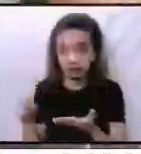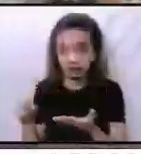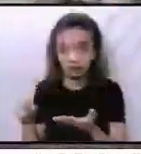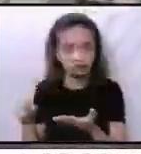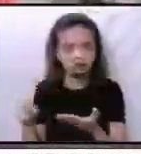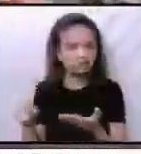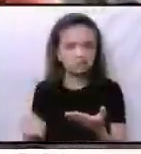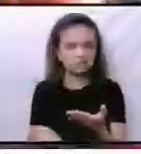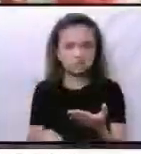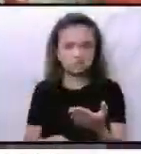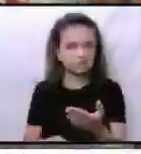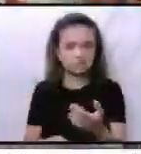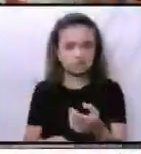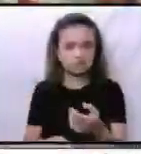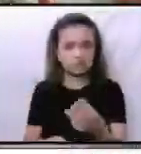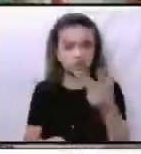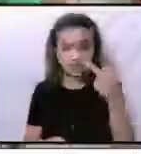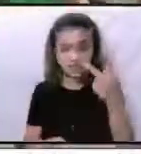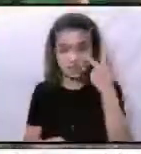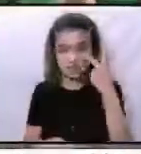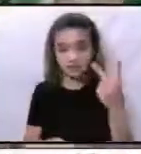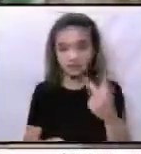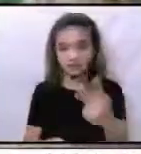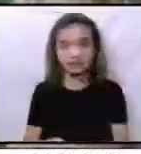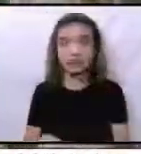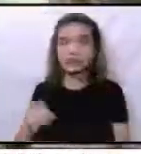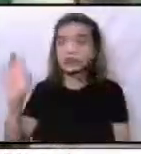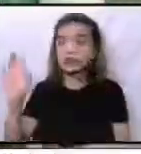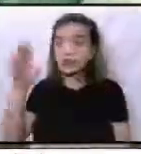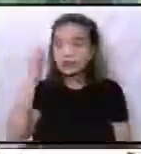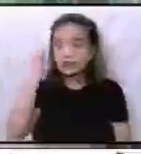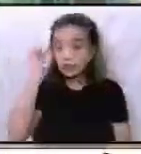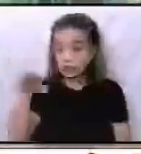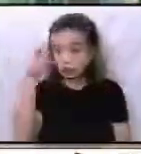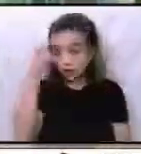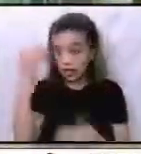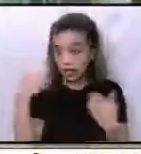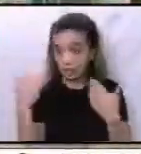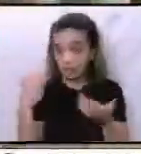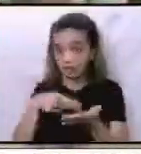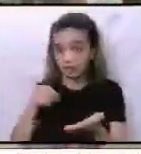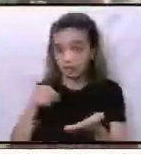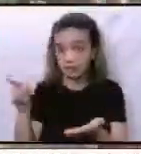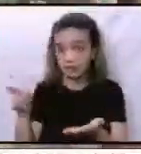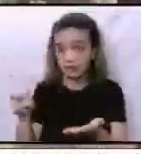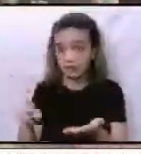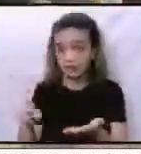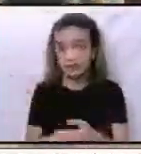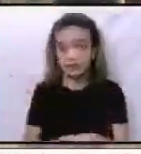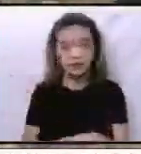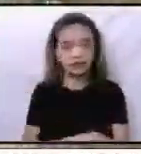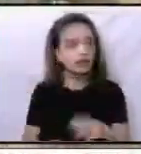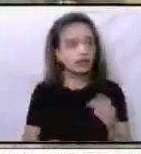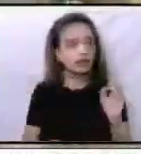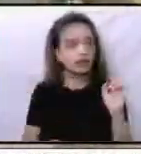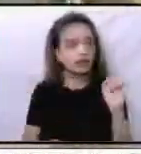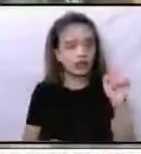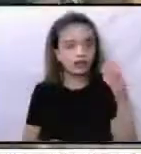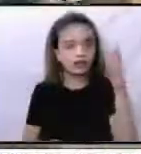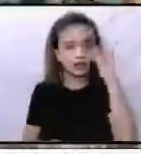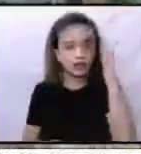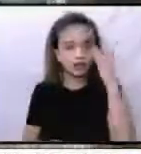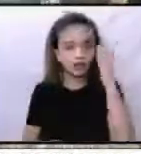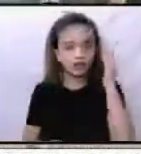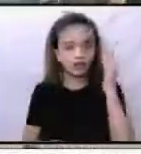alam, nakakadalawa na tayo. Sir, good morning. Alam niyo po ba may bayad na ngayon? Ayun, may isa na tayong 1 point. Abutin natin yung 3-2,